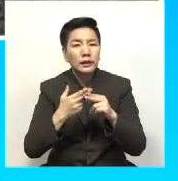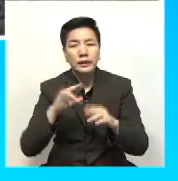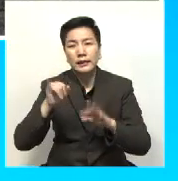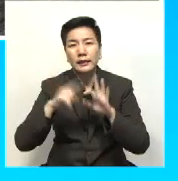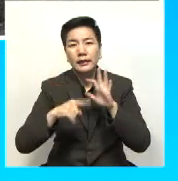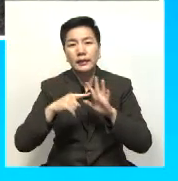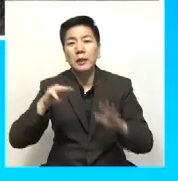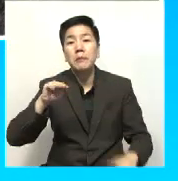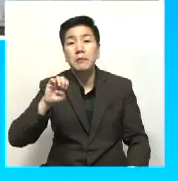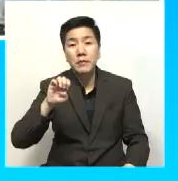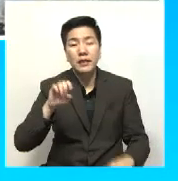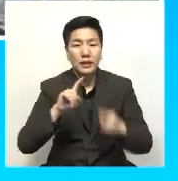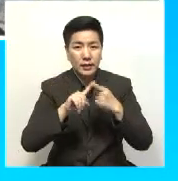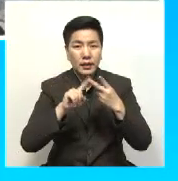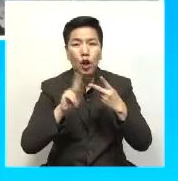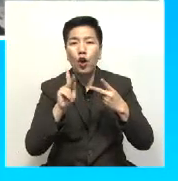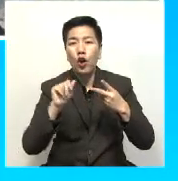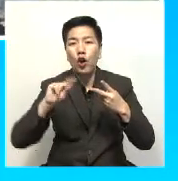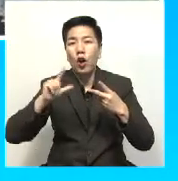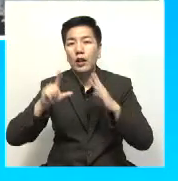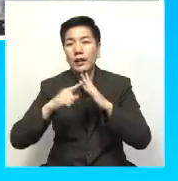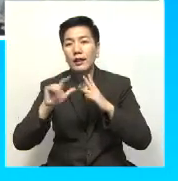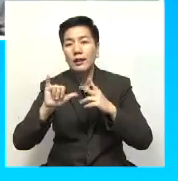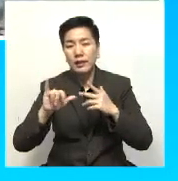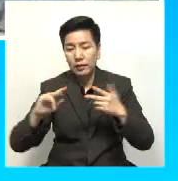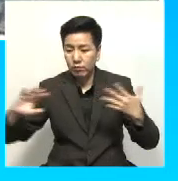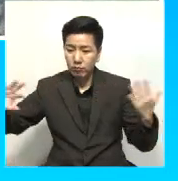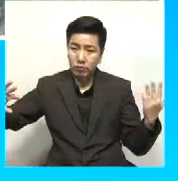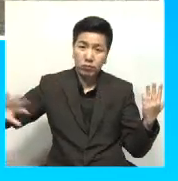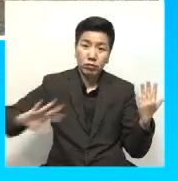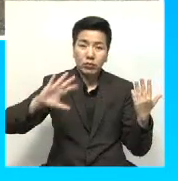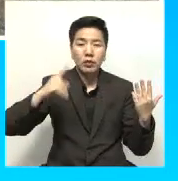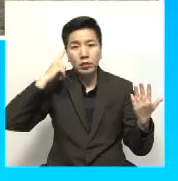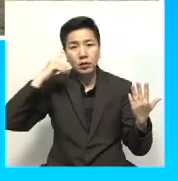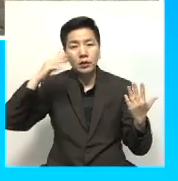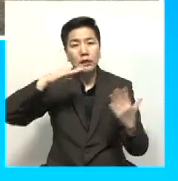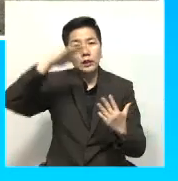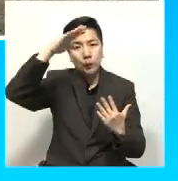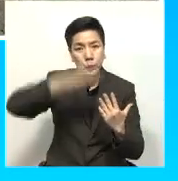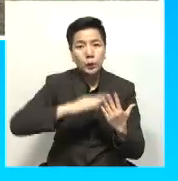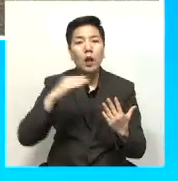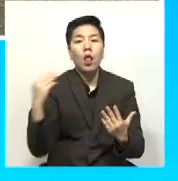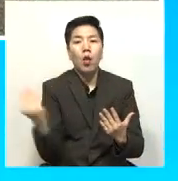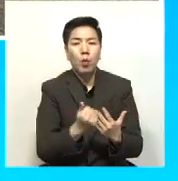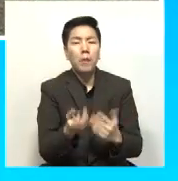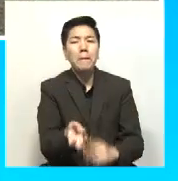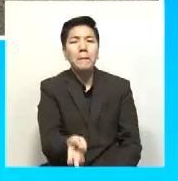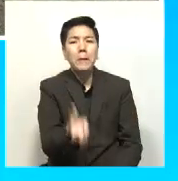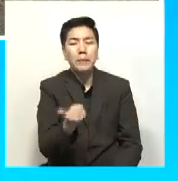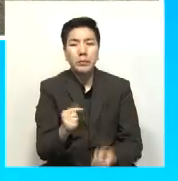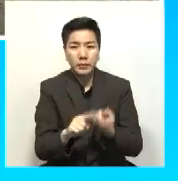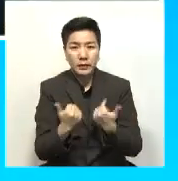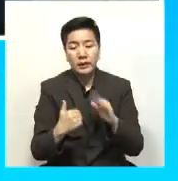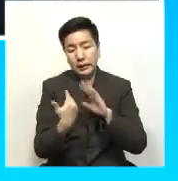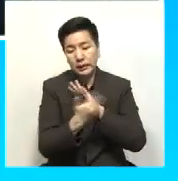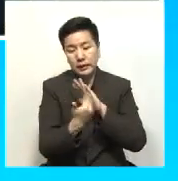ามีกับตัวกองเรย์มี2ตัวผสมผสานกันทำให้ลมหนาวเนี่ยมันลงมาได้เร็วกว่าปกตินิดนึงก็จะทำให้ท